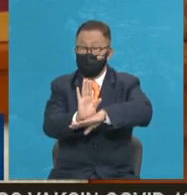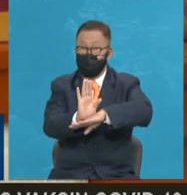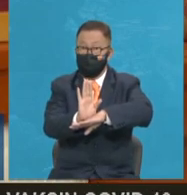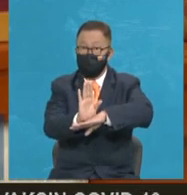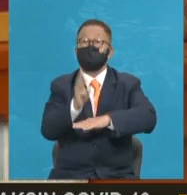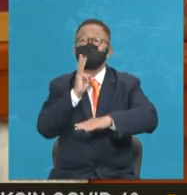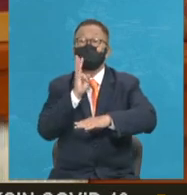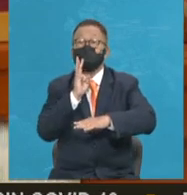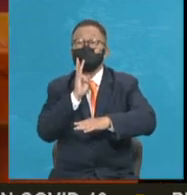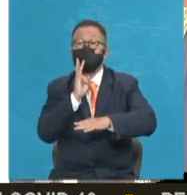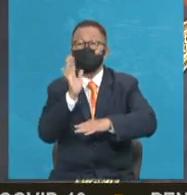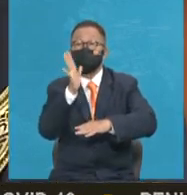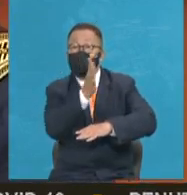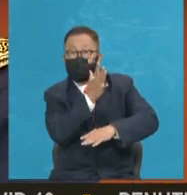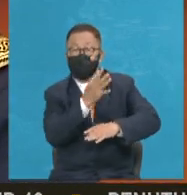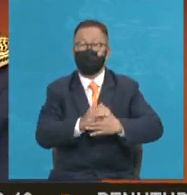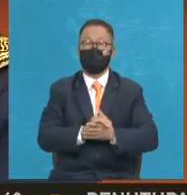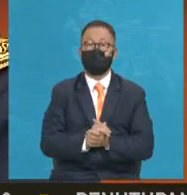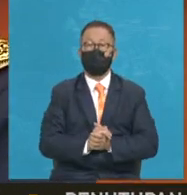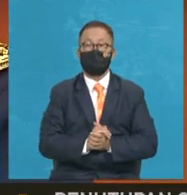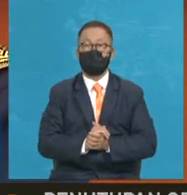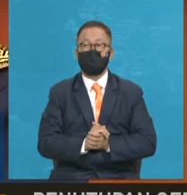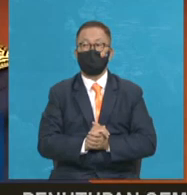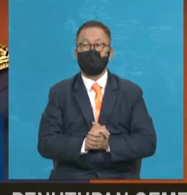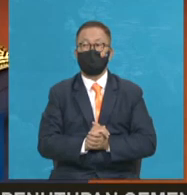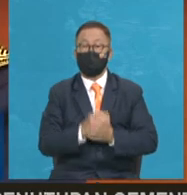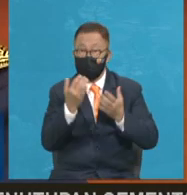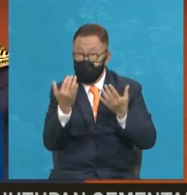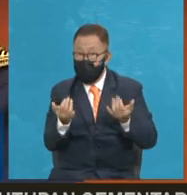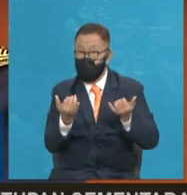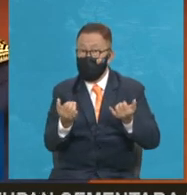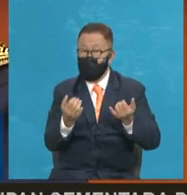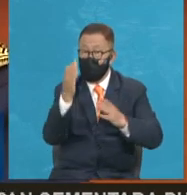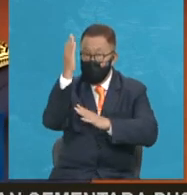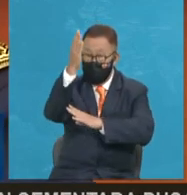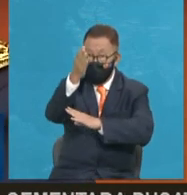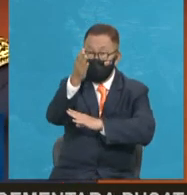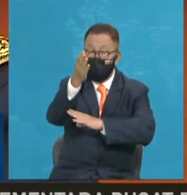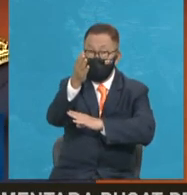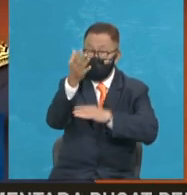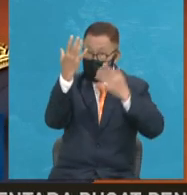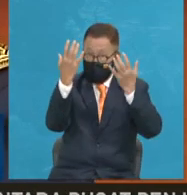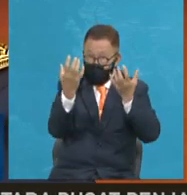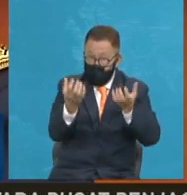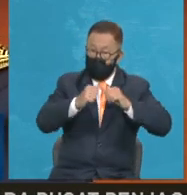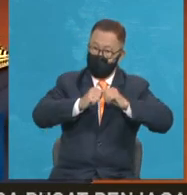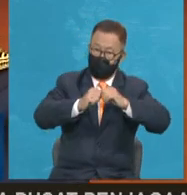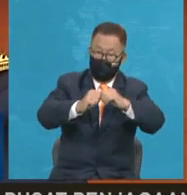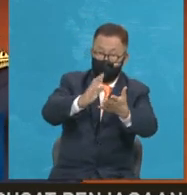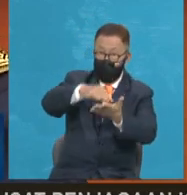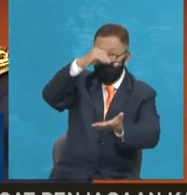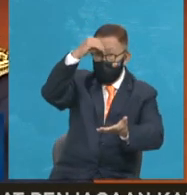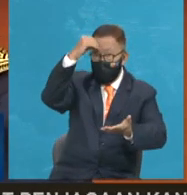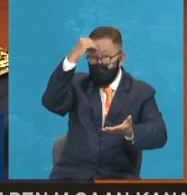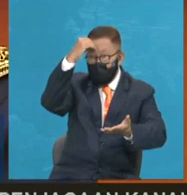buka hidroponik business Hai Insyaallah pada masakan datang Saya mau menyambung pelajaran